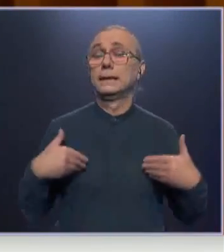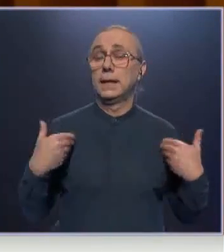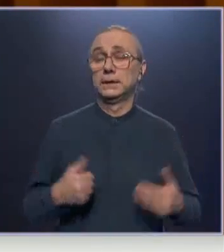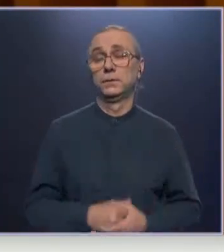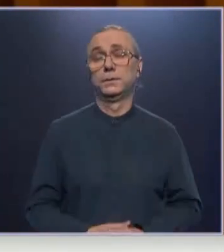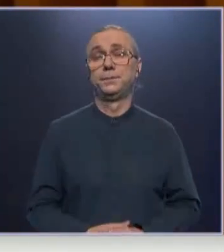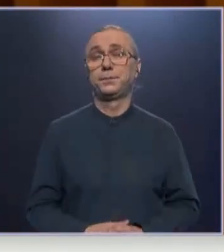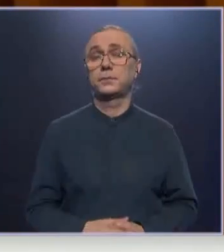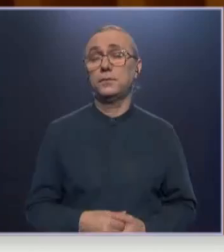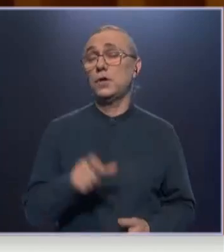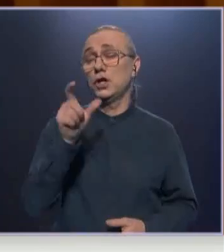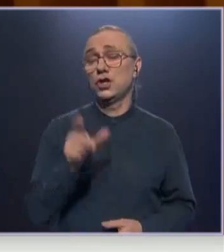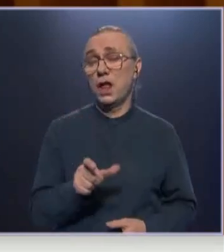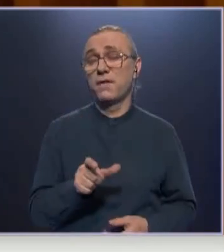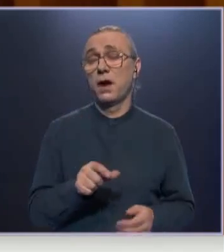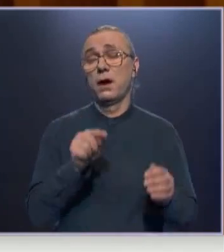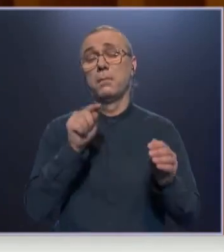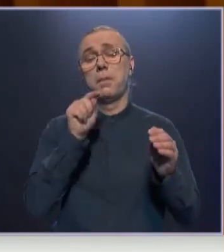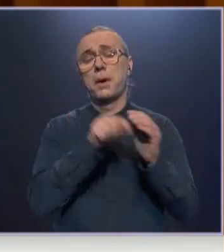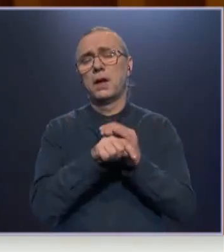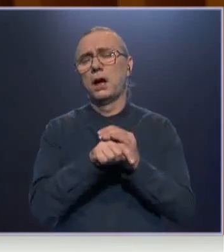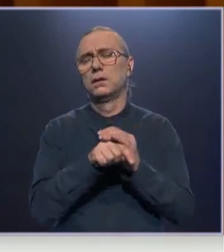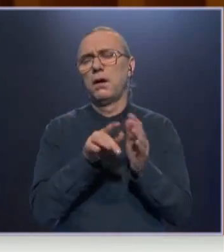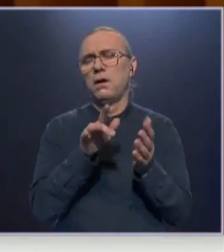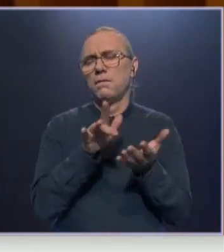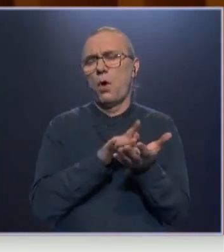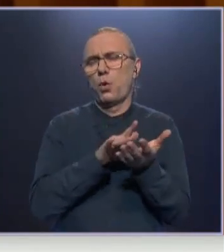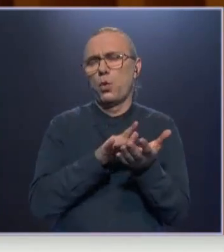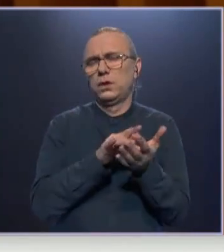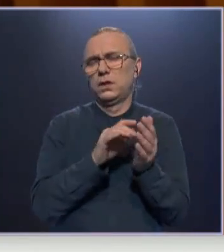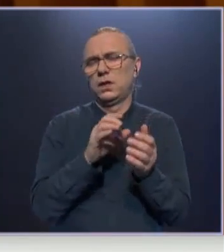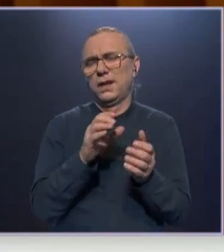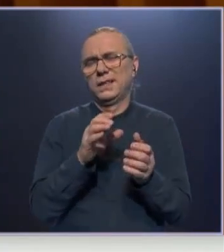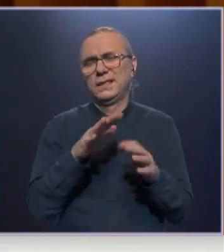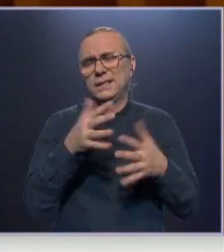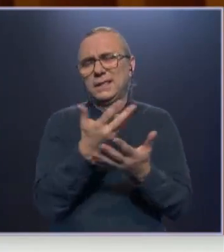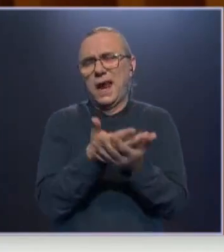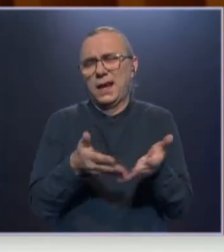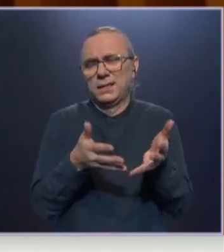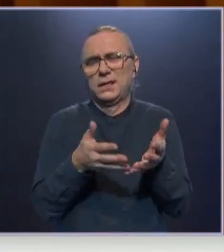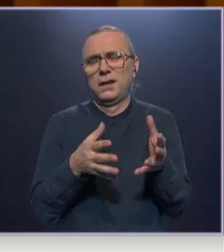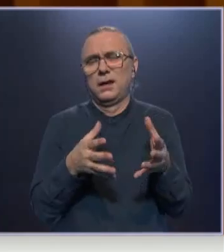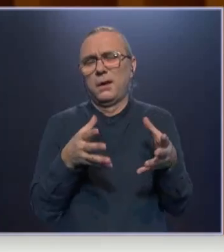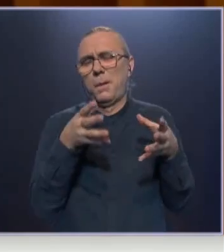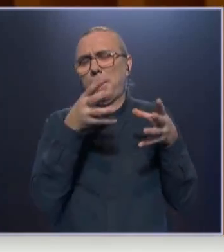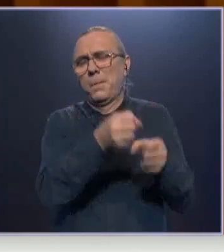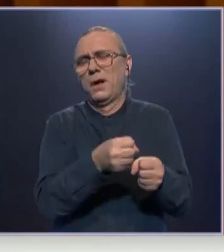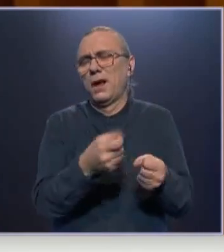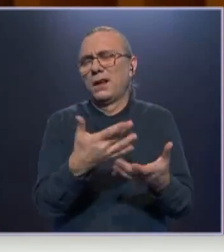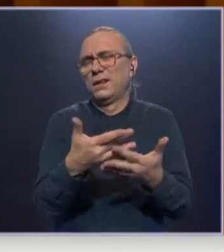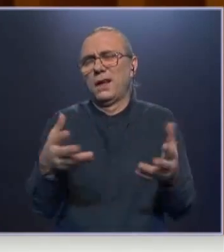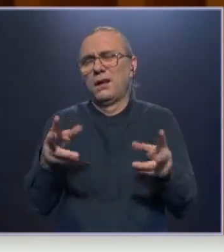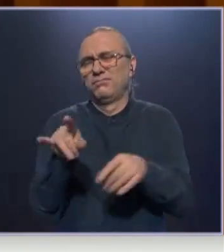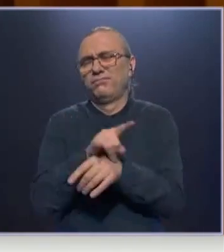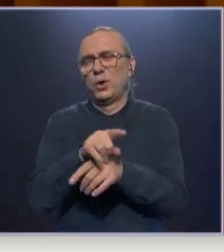Здравствуйте! Человек попадает в оккультные сети, в лапы всевозможных лжеучителей, еще и потому, что